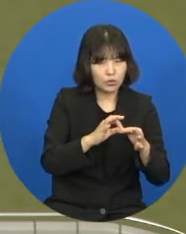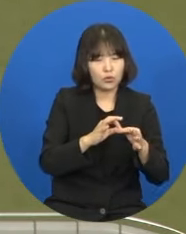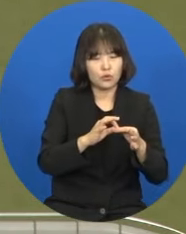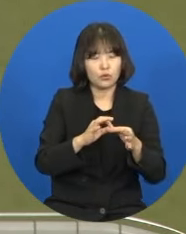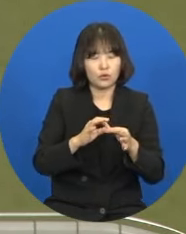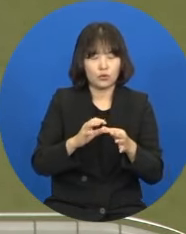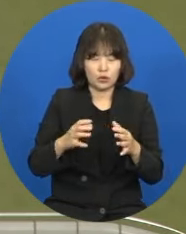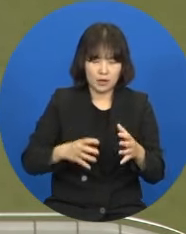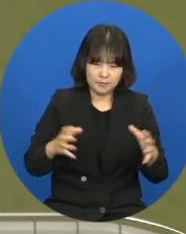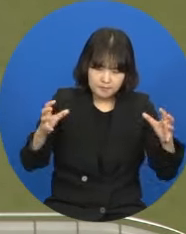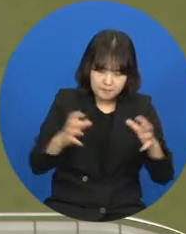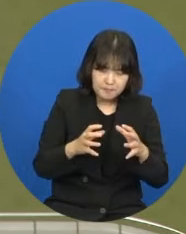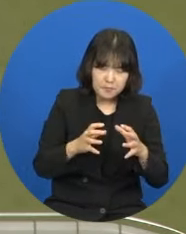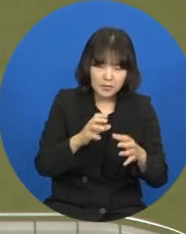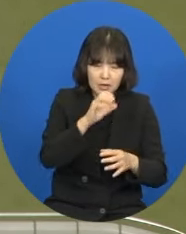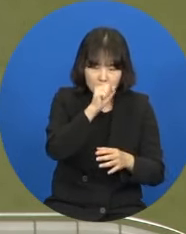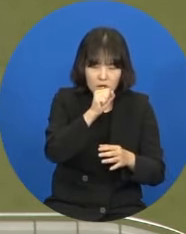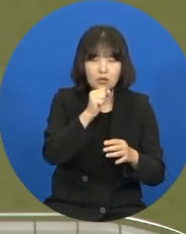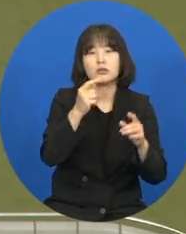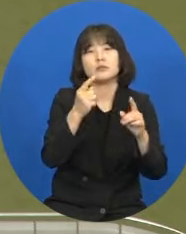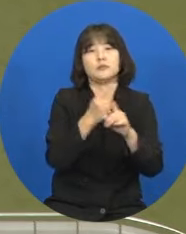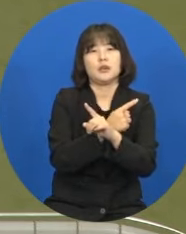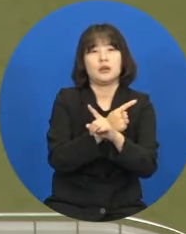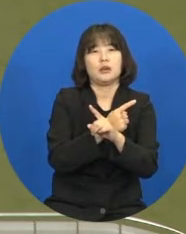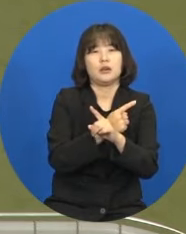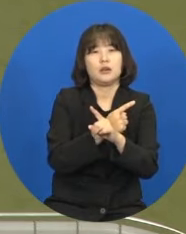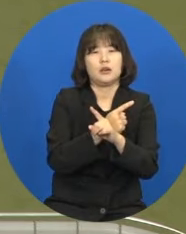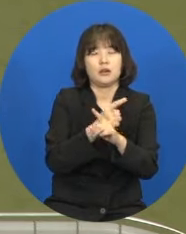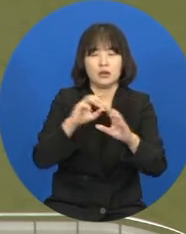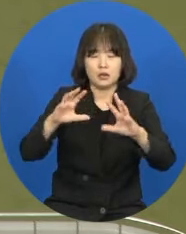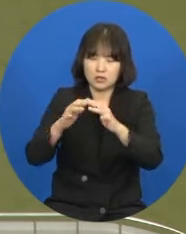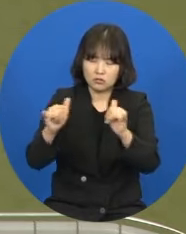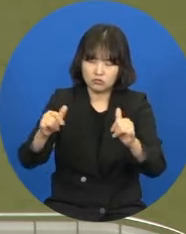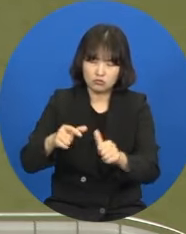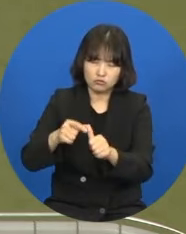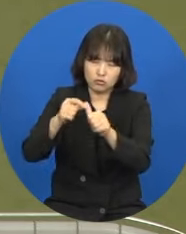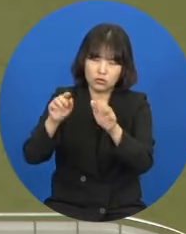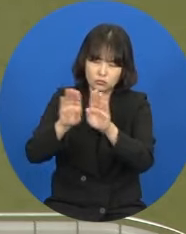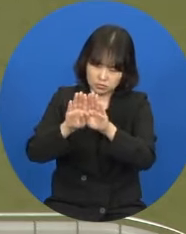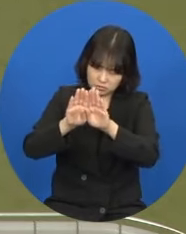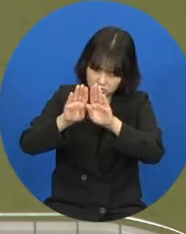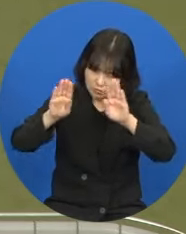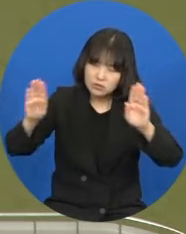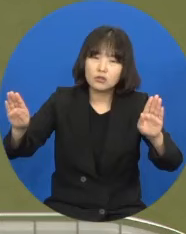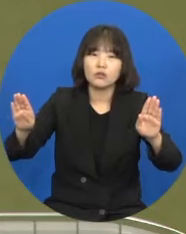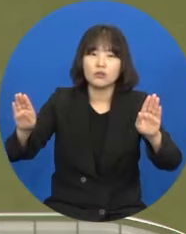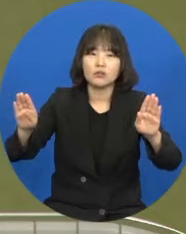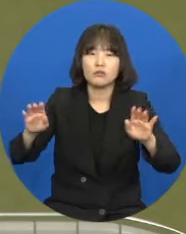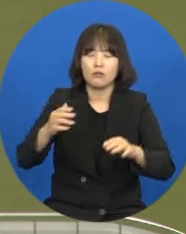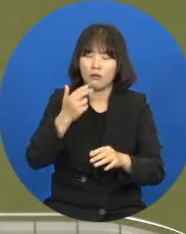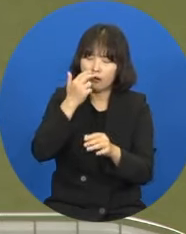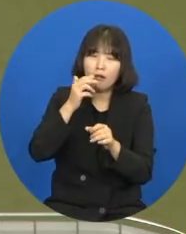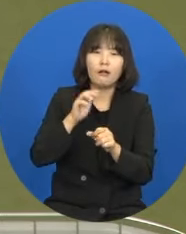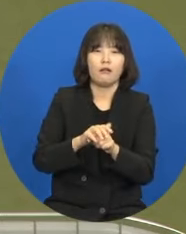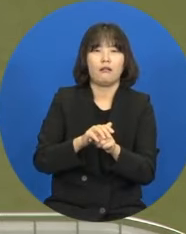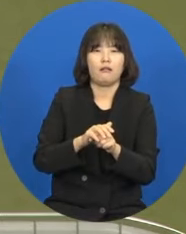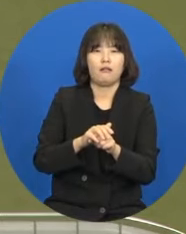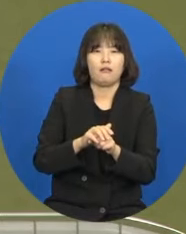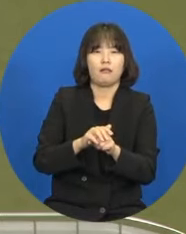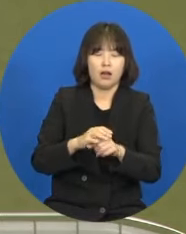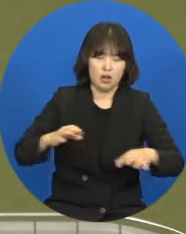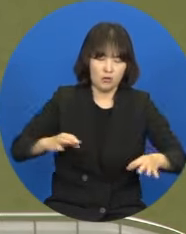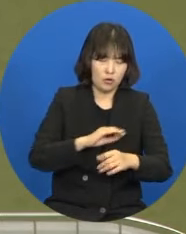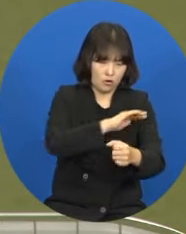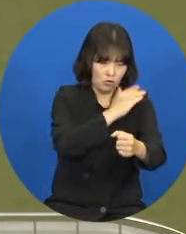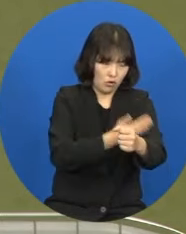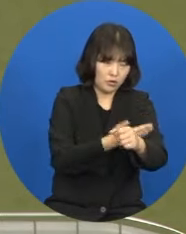십자가를 통해 인류에 온 구원의 문을 여시는 겁니다 기가 막히죠 불리한 권세 그 위에